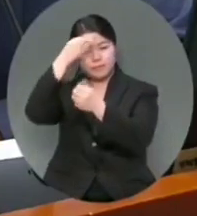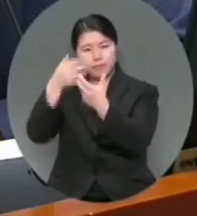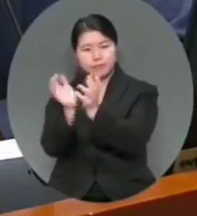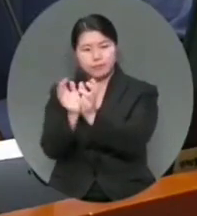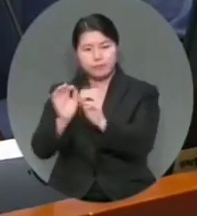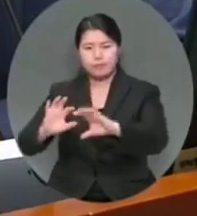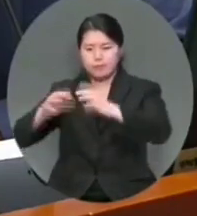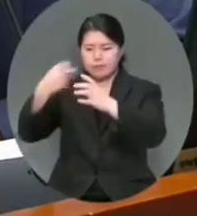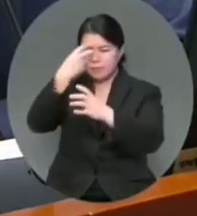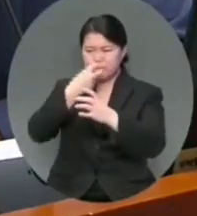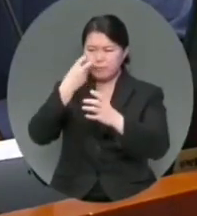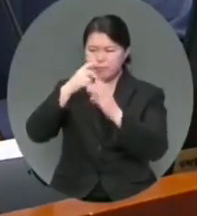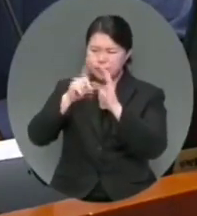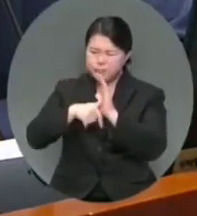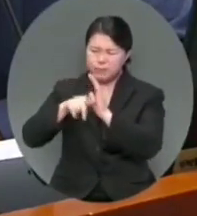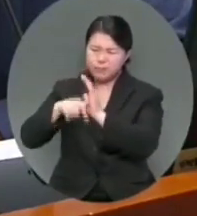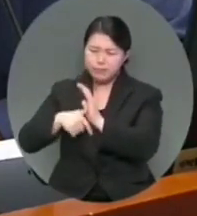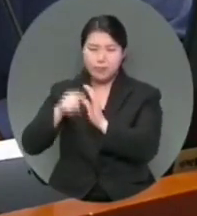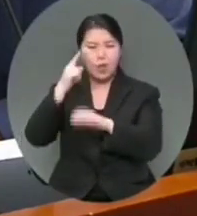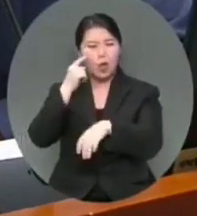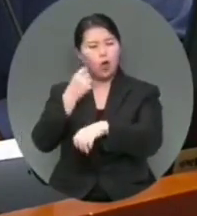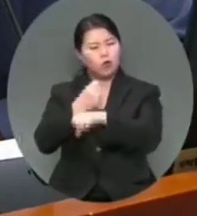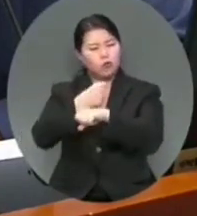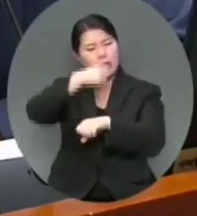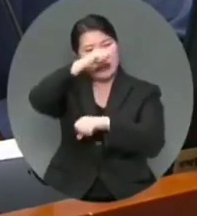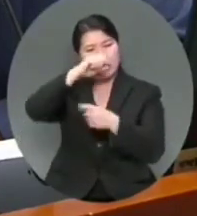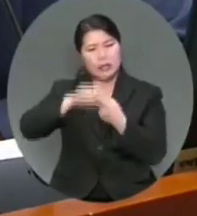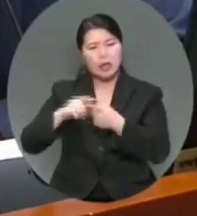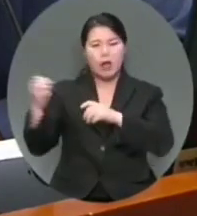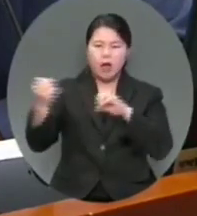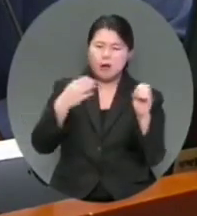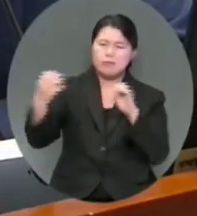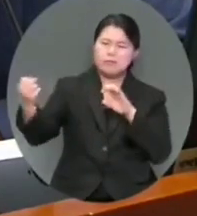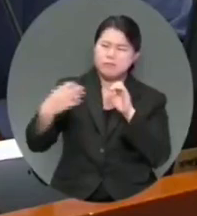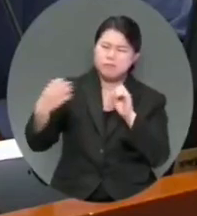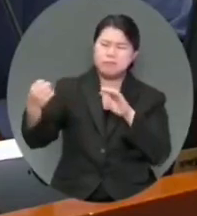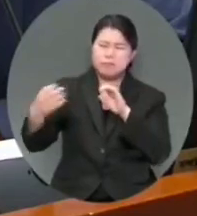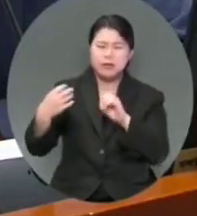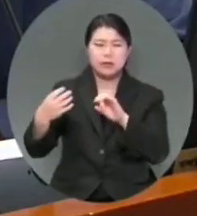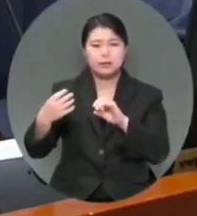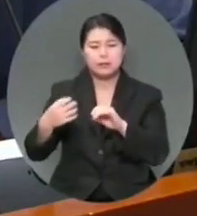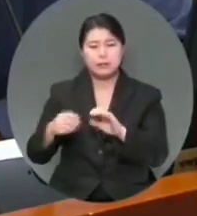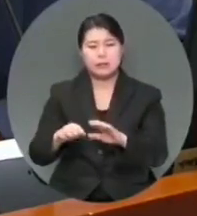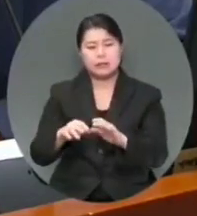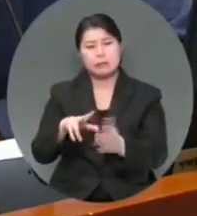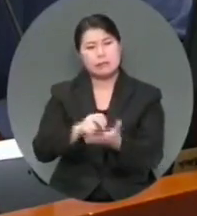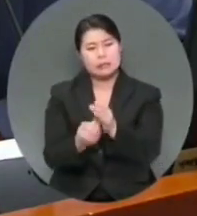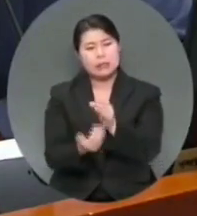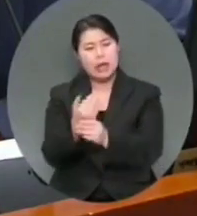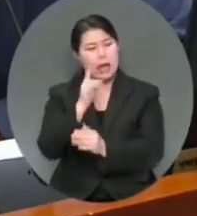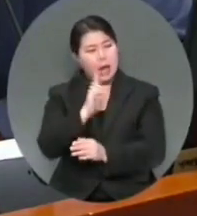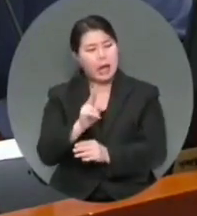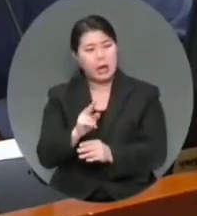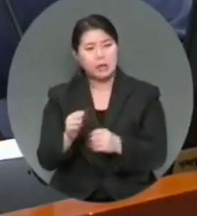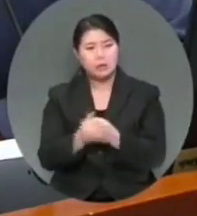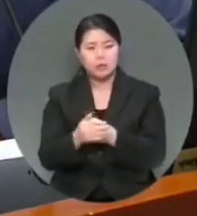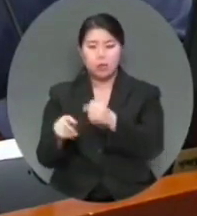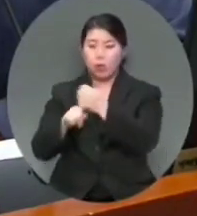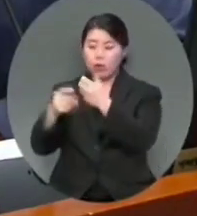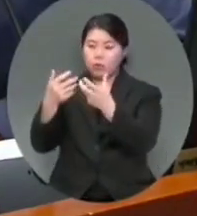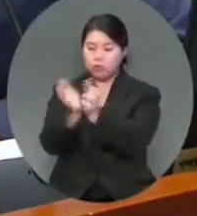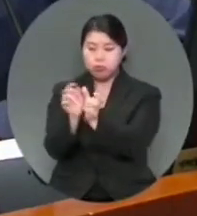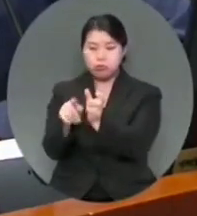내내 R&D 예산 가지고 토론을 하면서 이 워낙에 이 사태가 심각하니까 과기부는 이 사태를